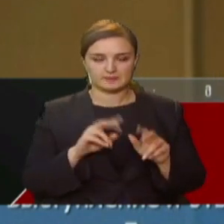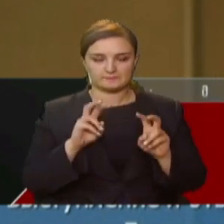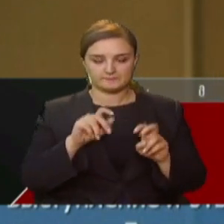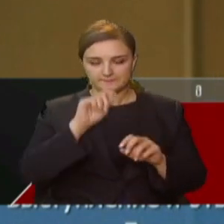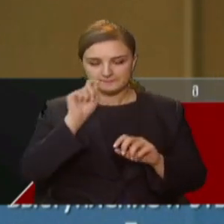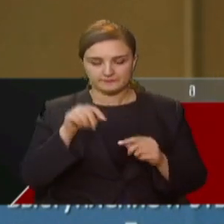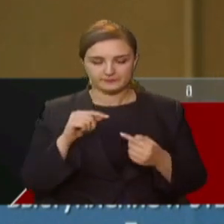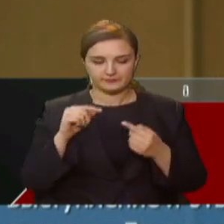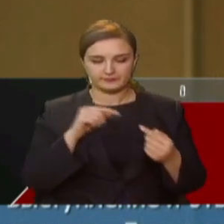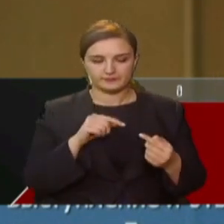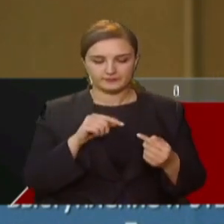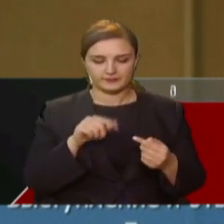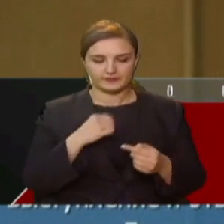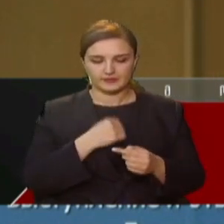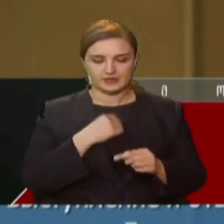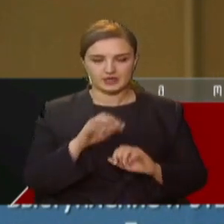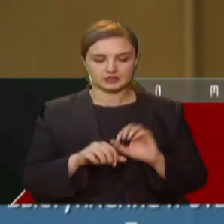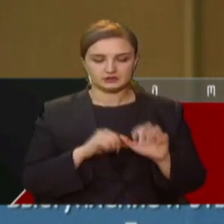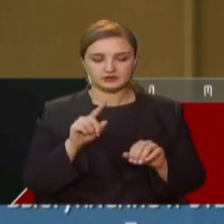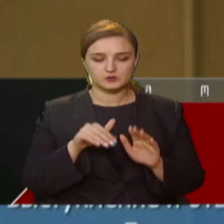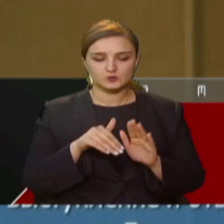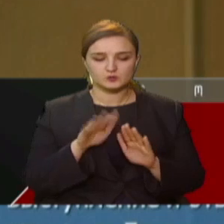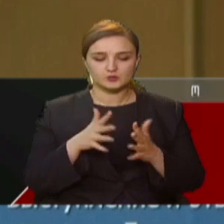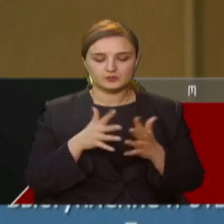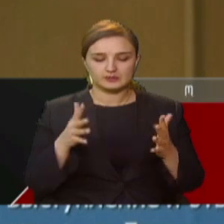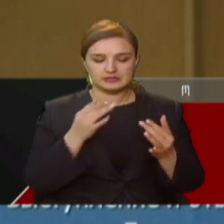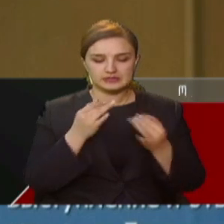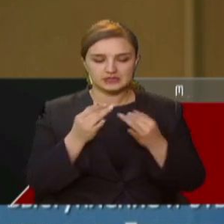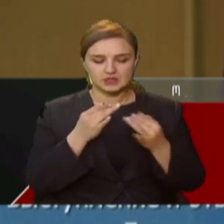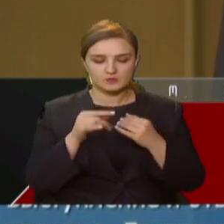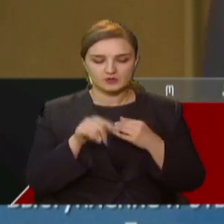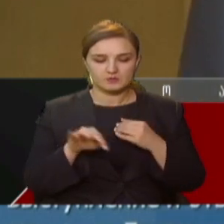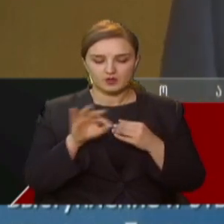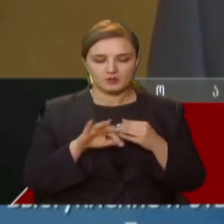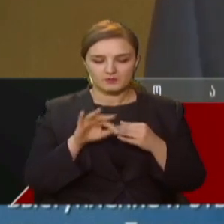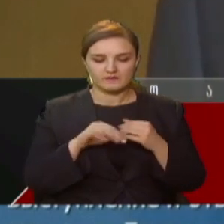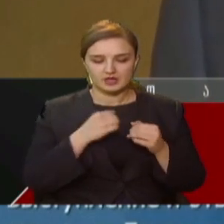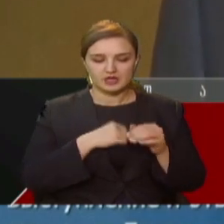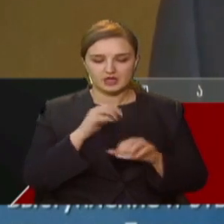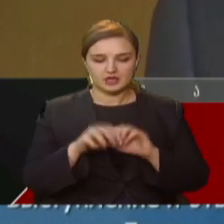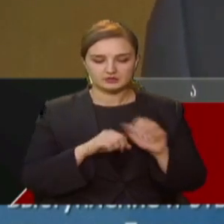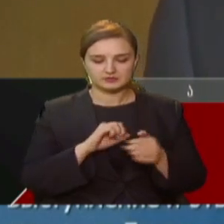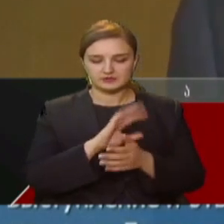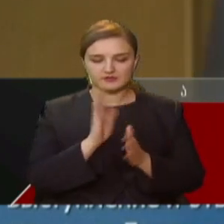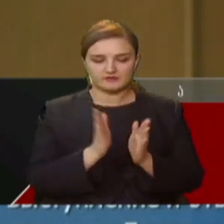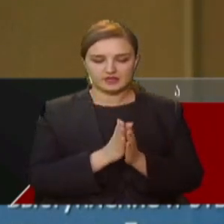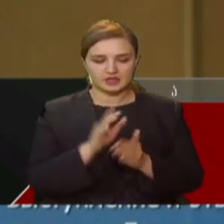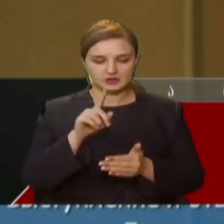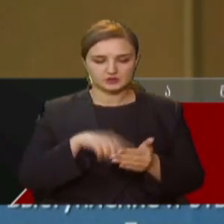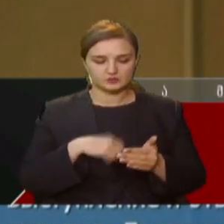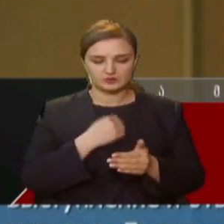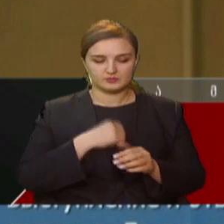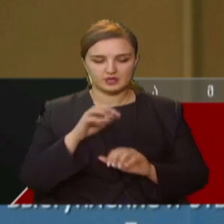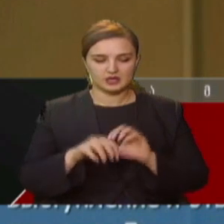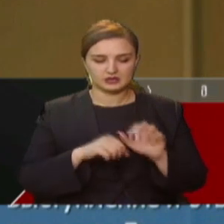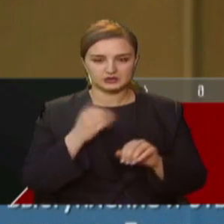în abdec, ara provoci rebul agresie și, dați u promet sa obroben, am ara provoci rebul agresie, zemitu pro olarț mundeba, rom agresie